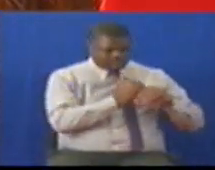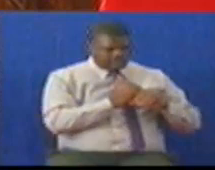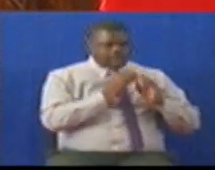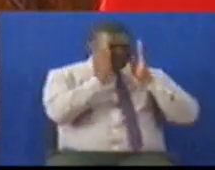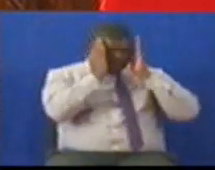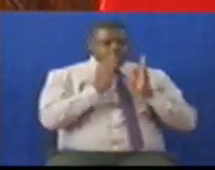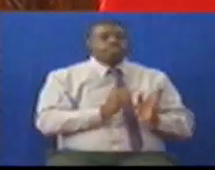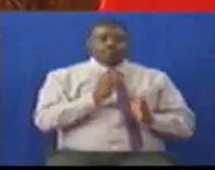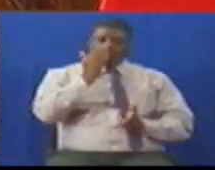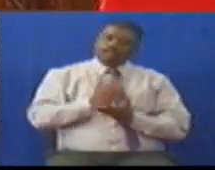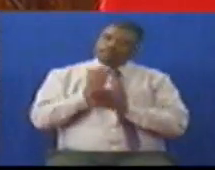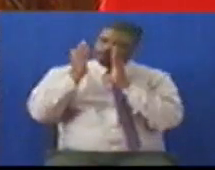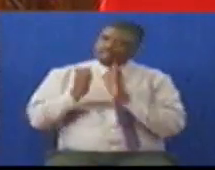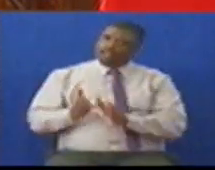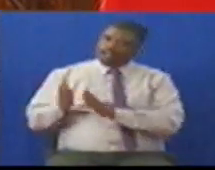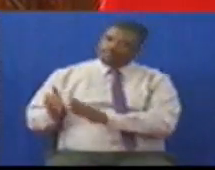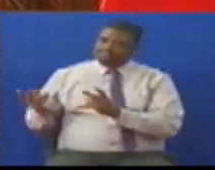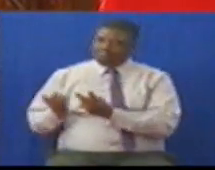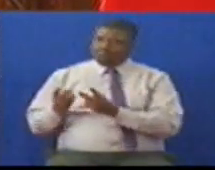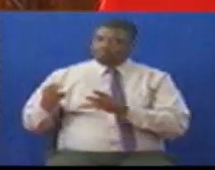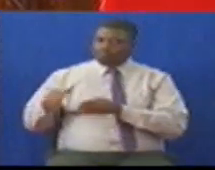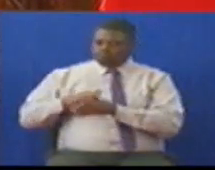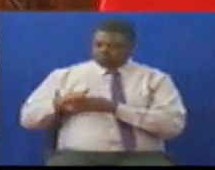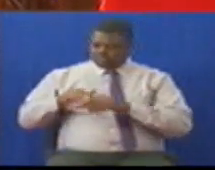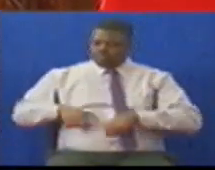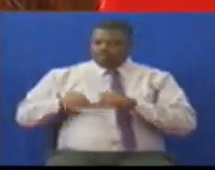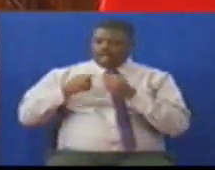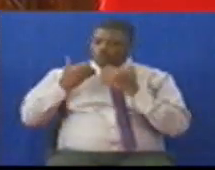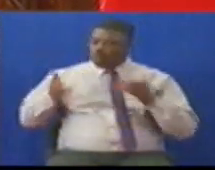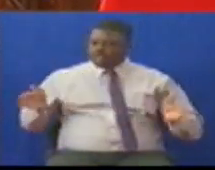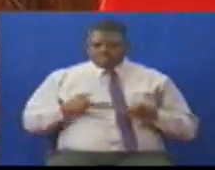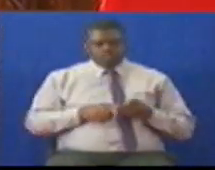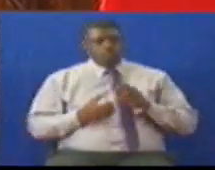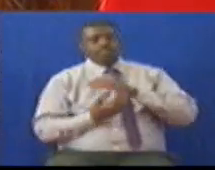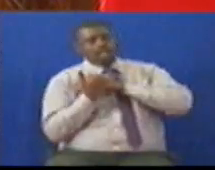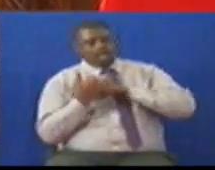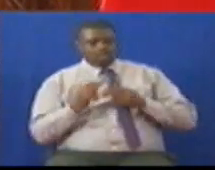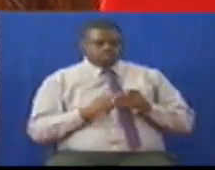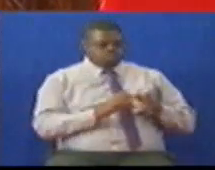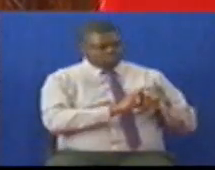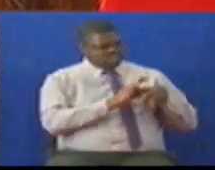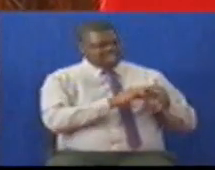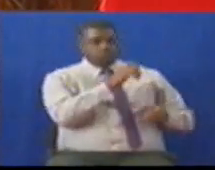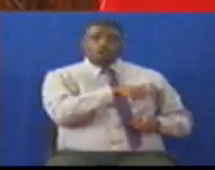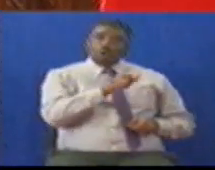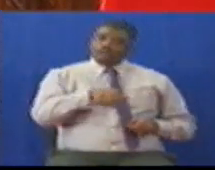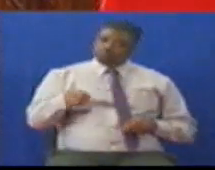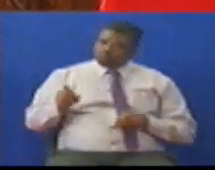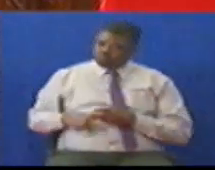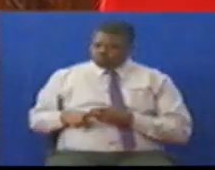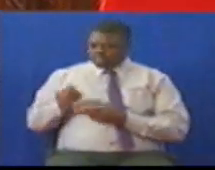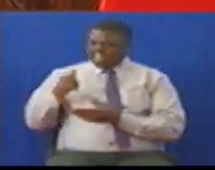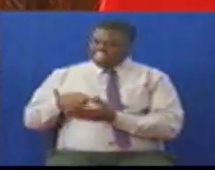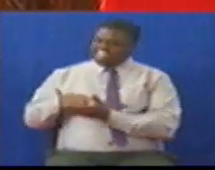Aidha, utawala bora ni matumizi ya mamlaka yenye uwazi, uwajibikaji, ushirikishaji wa watu, ufanisi, tija, uadilifu